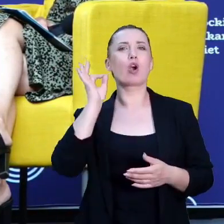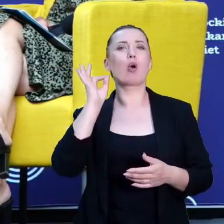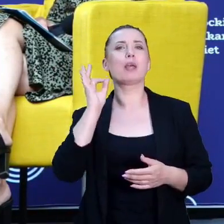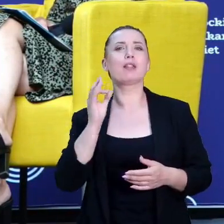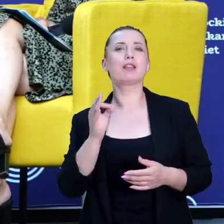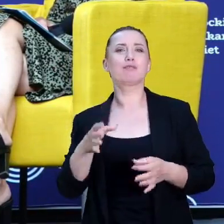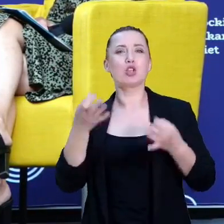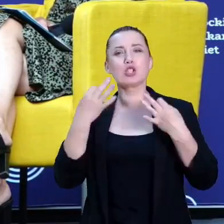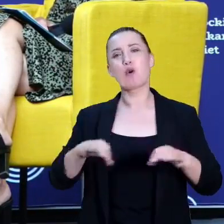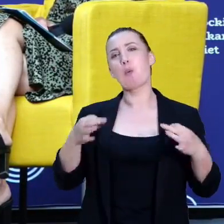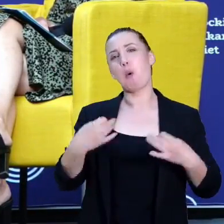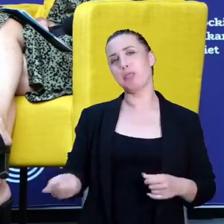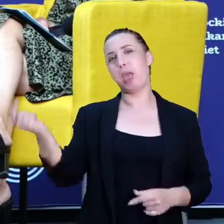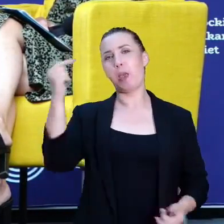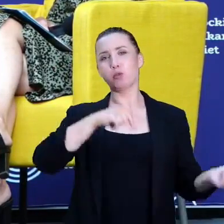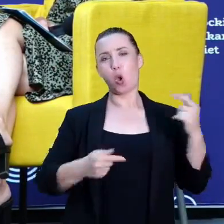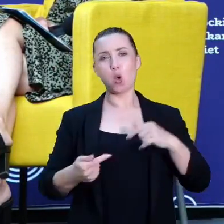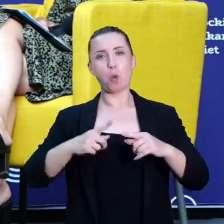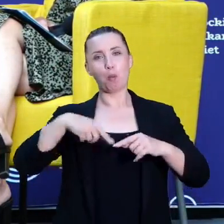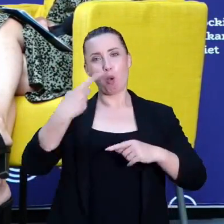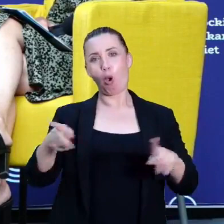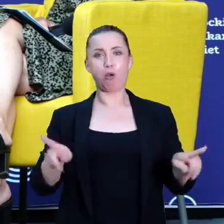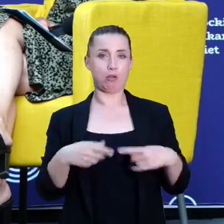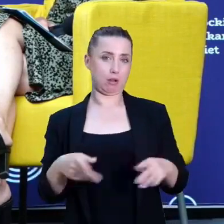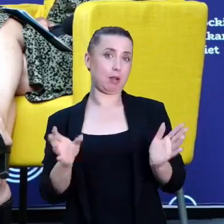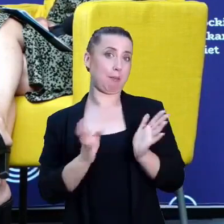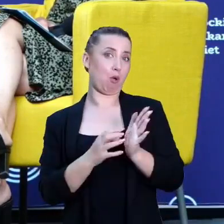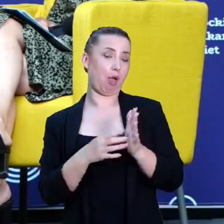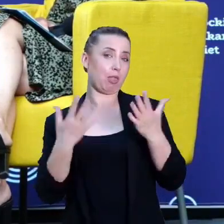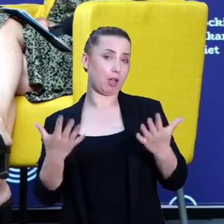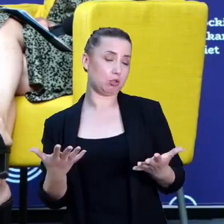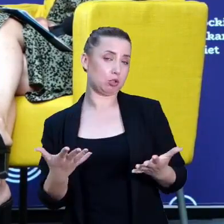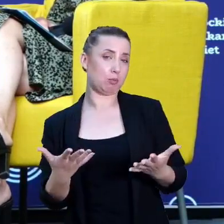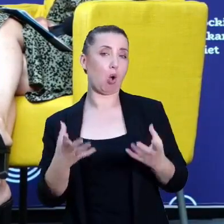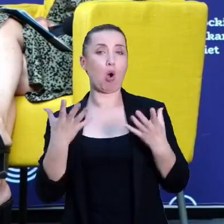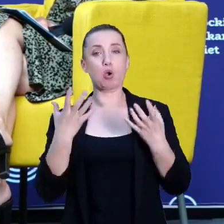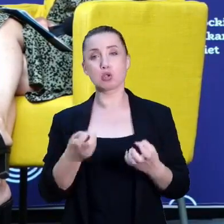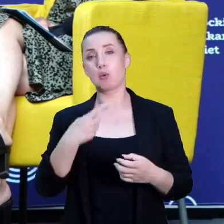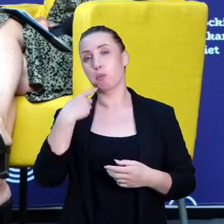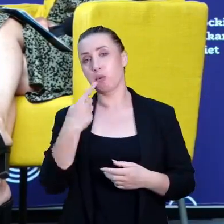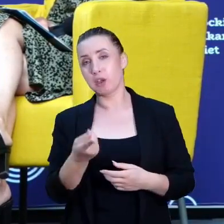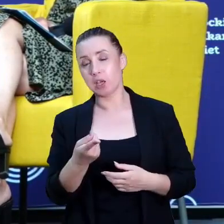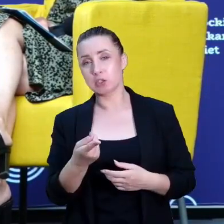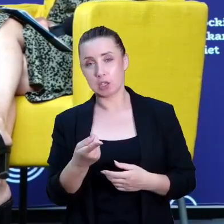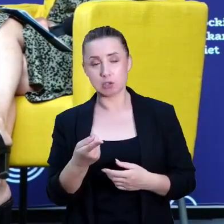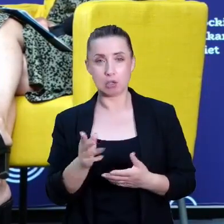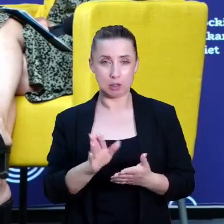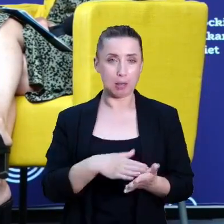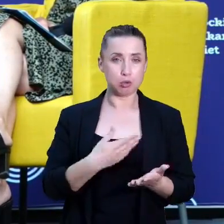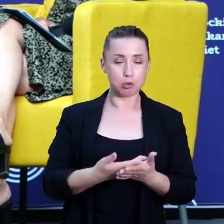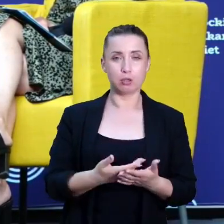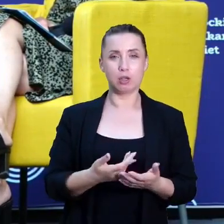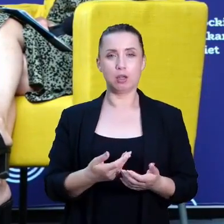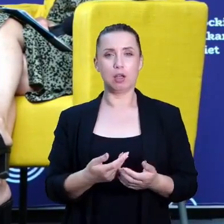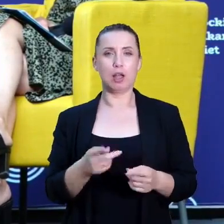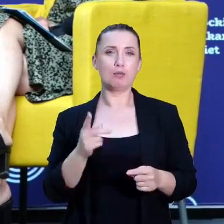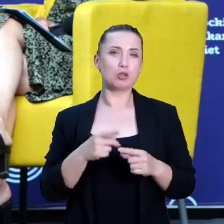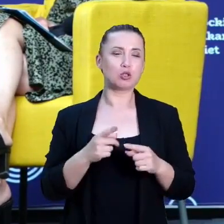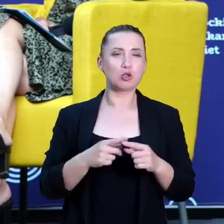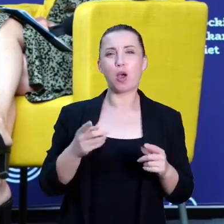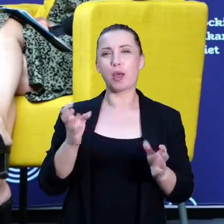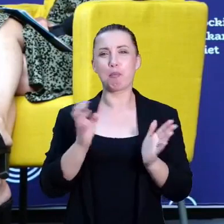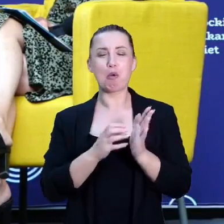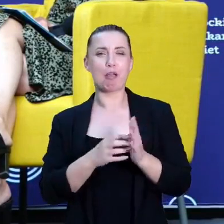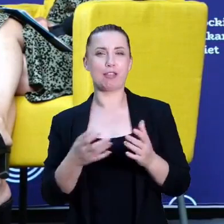większą swobodę, większą chęć nawiązania kontaktu, żeby jeszcze coś powiedzieć, czym jest dla nich nasza muzyka, albo sobie po prostu porozmawiać o